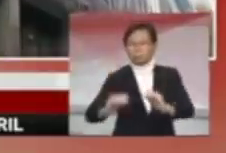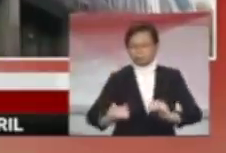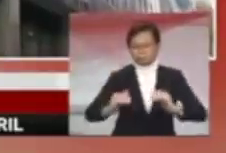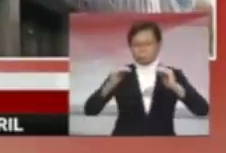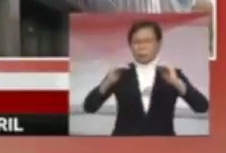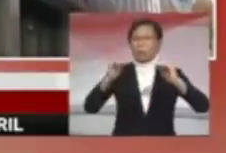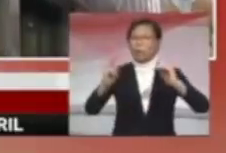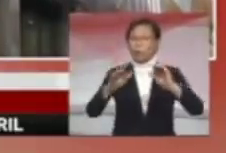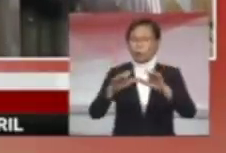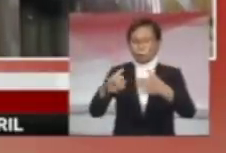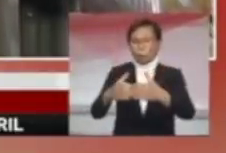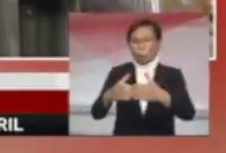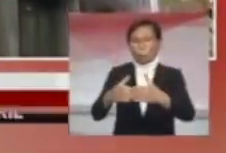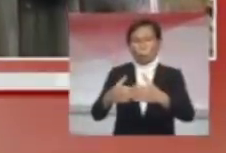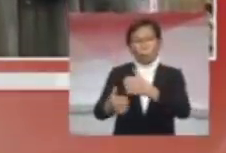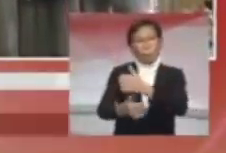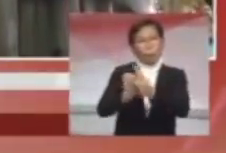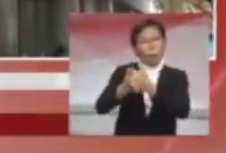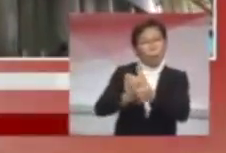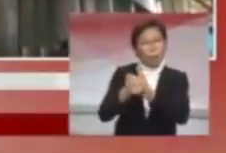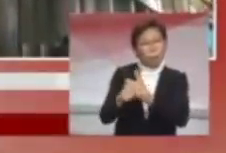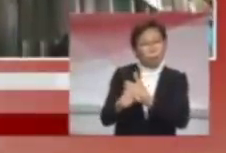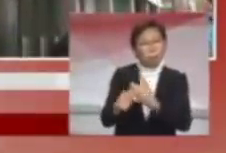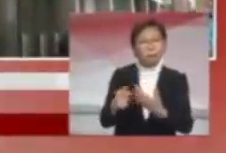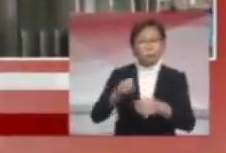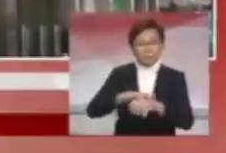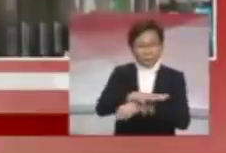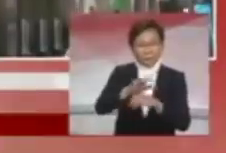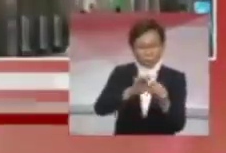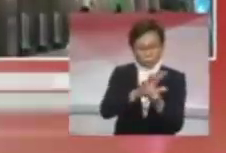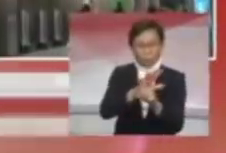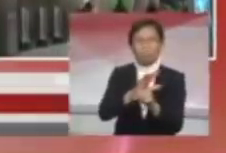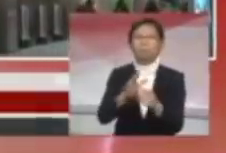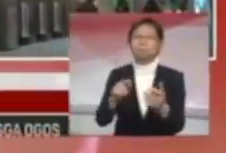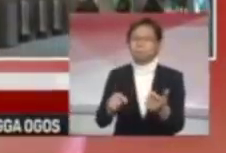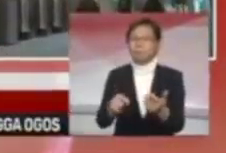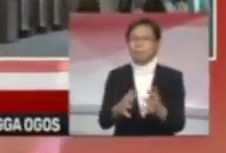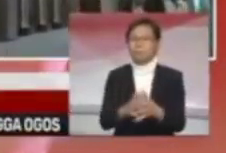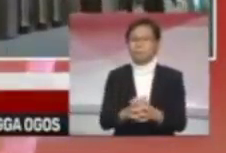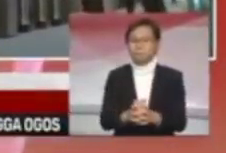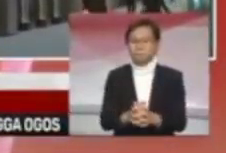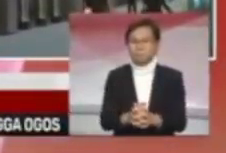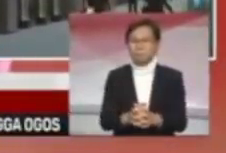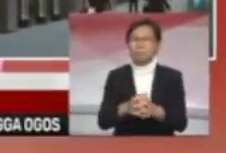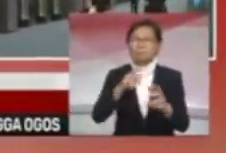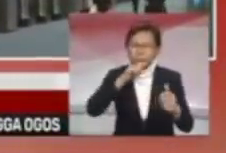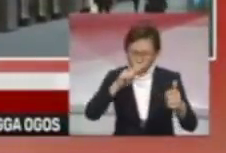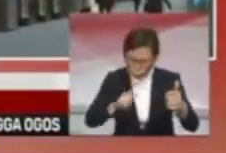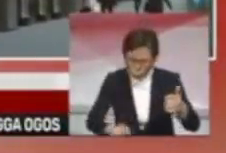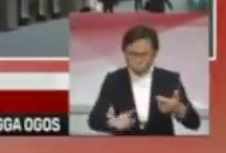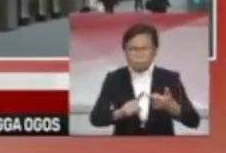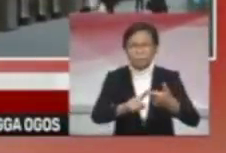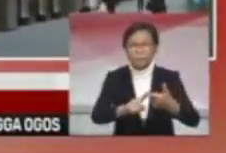menyebabkan kompolan yang bersih ko tinggi dijangkiti kau Bisma belas mereka ilah warga emas